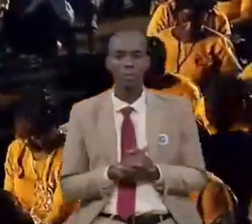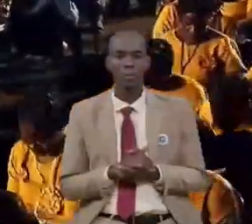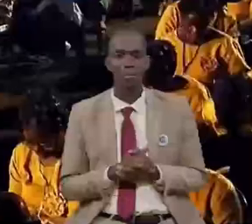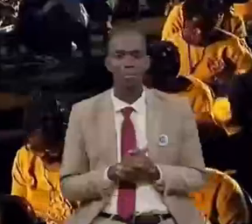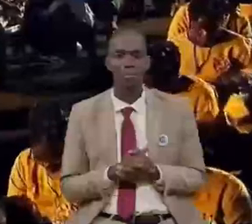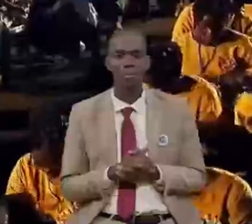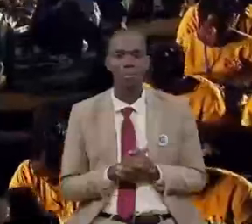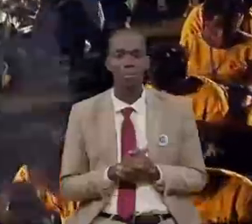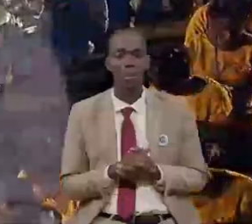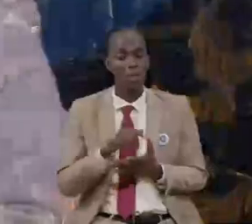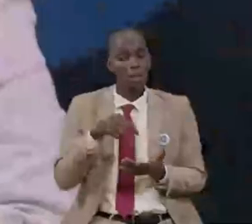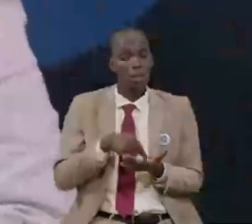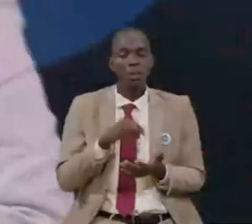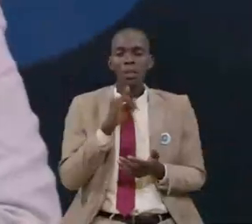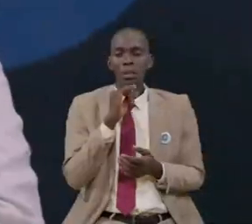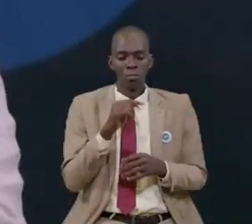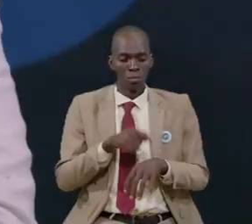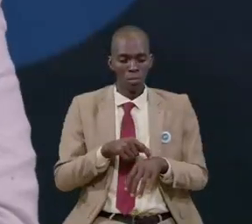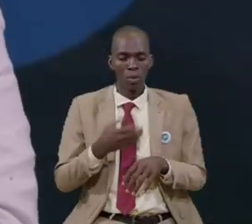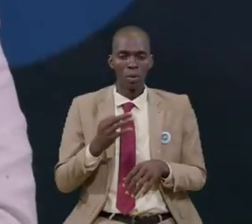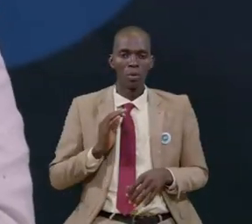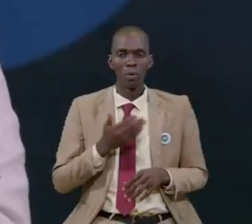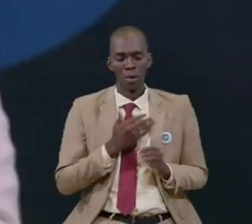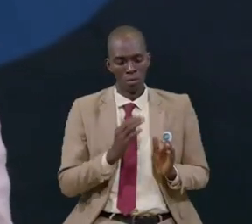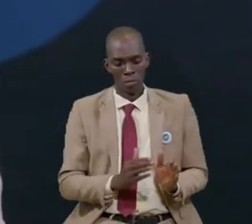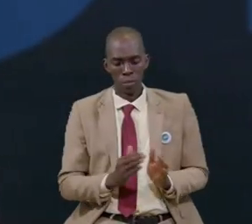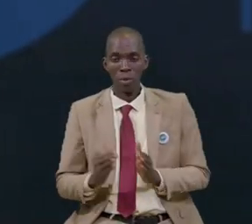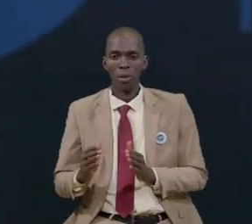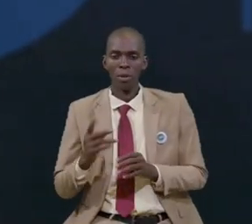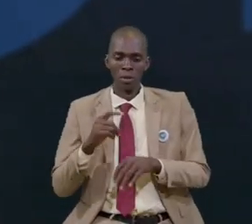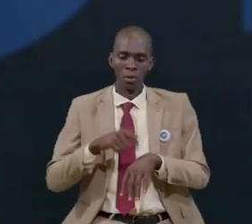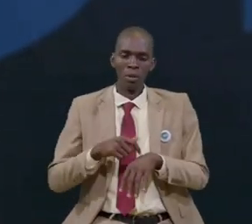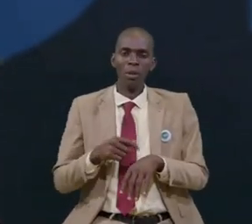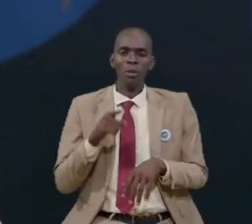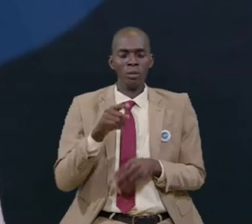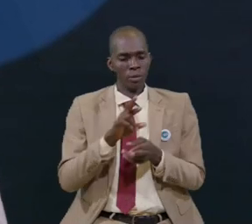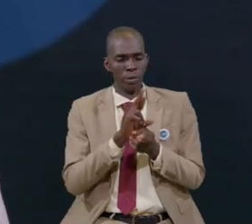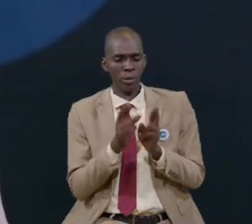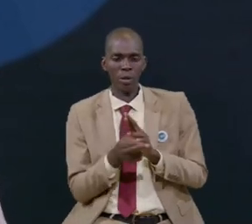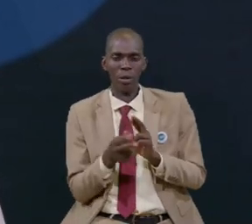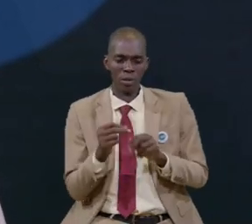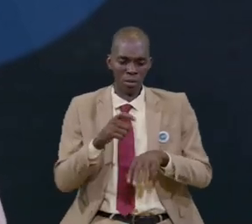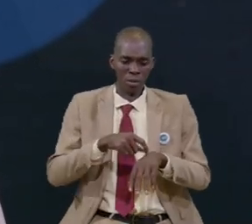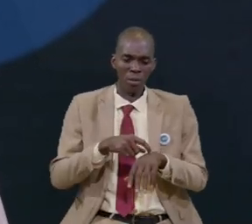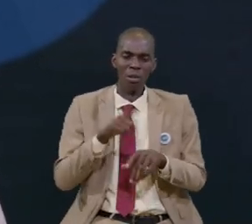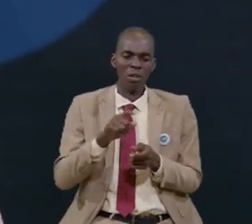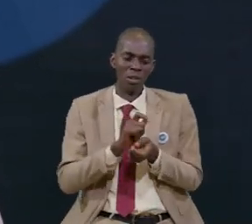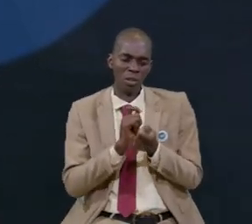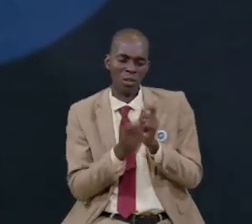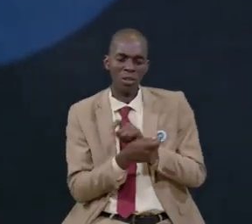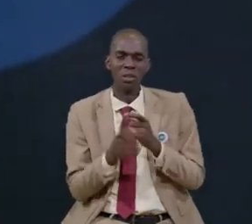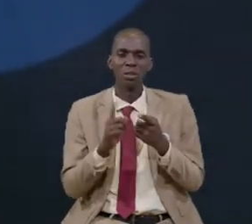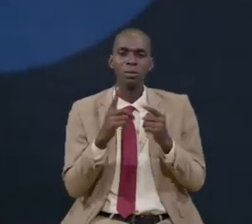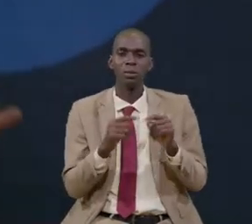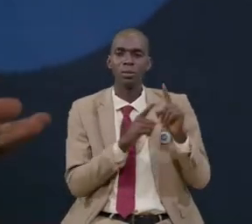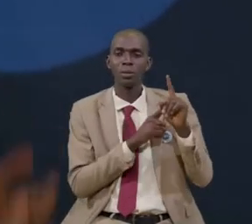Voici le moment de notre préparation. C'est l'heure de se repentir, de revenir au